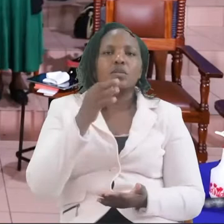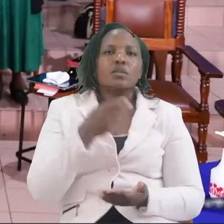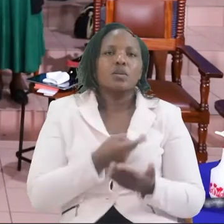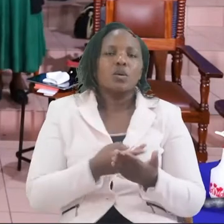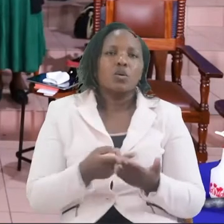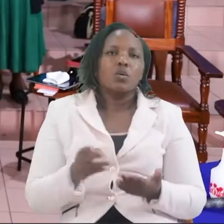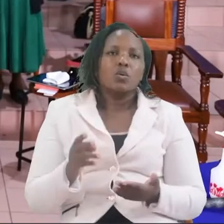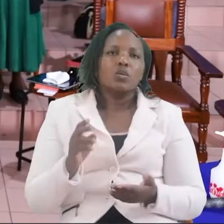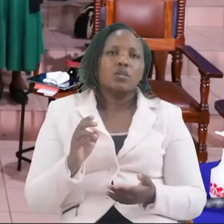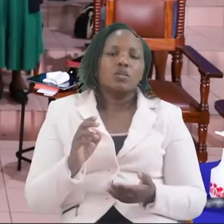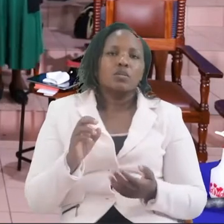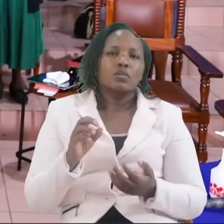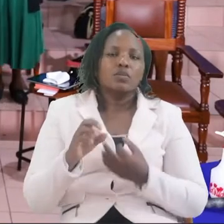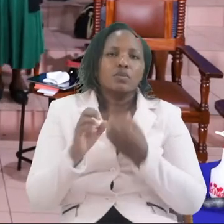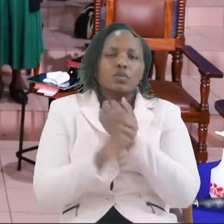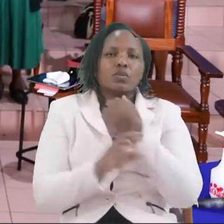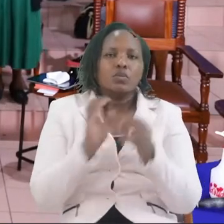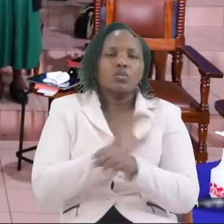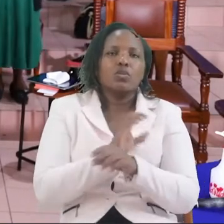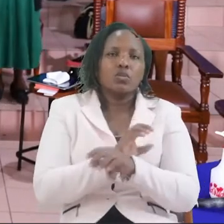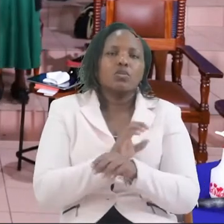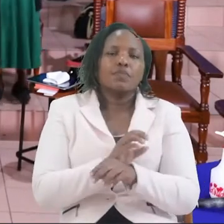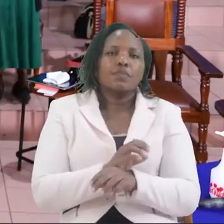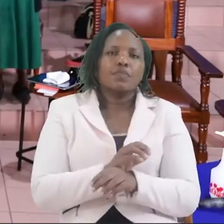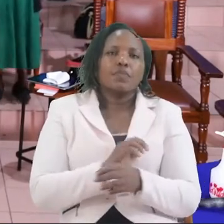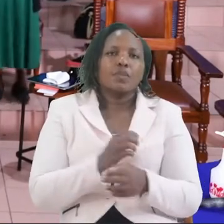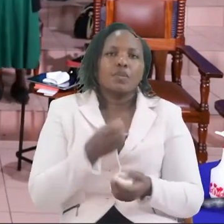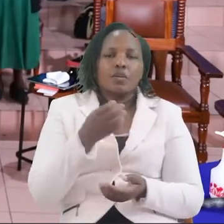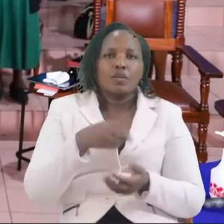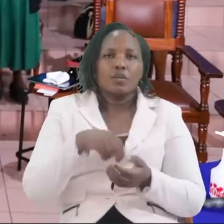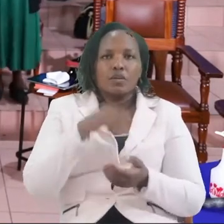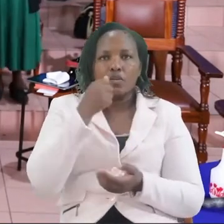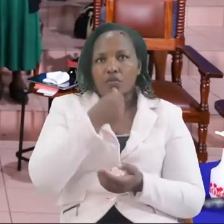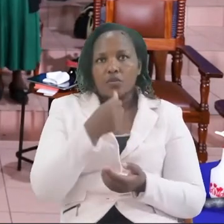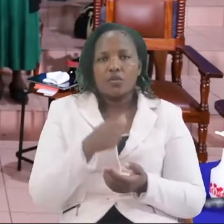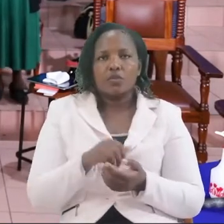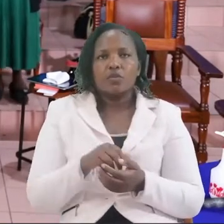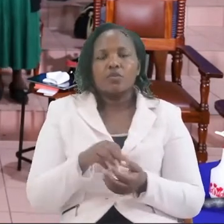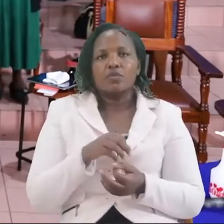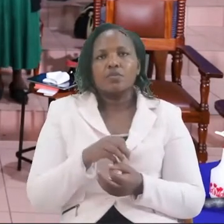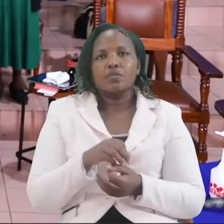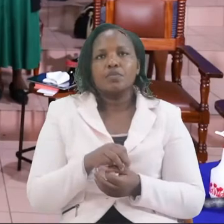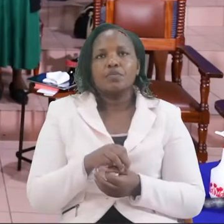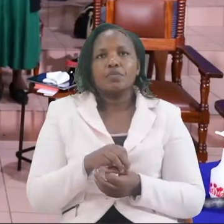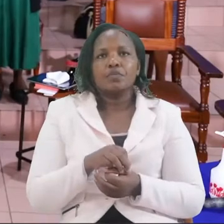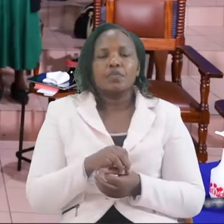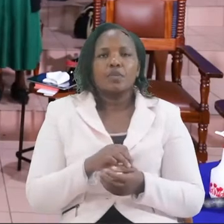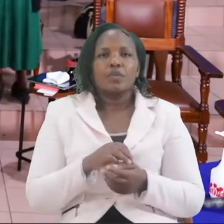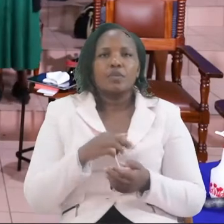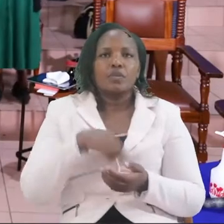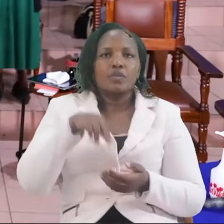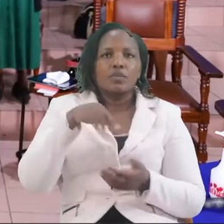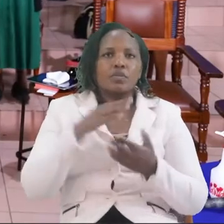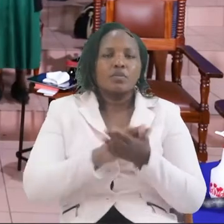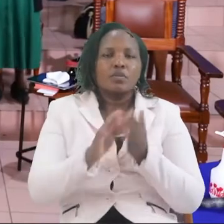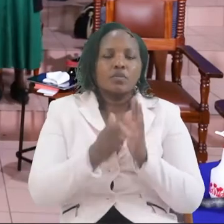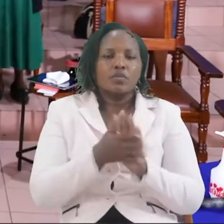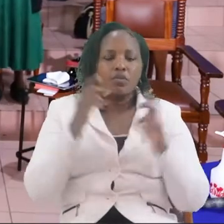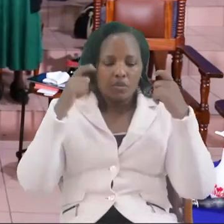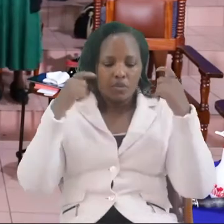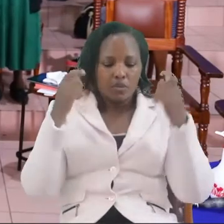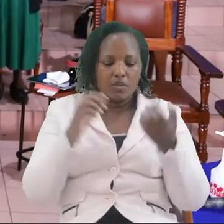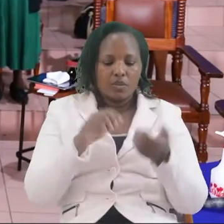namwamini Roho Mtakatifu, kanisa takatifu lilo umoja, shirika wa takatifu, ondoleo la